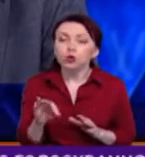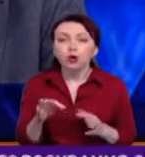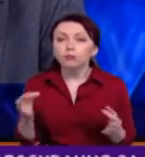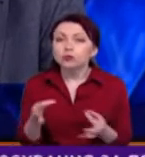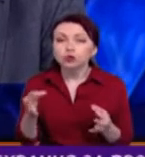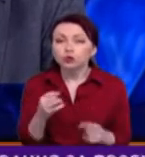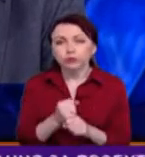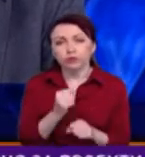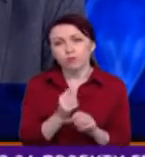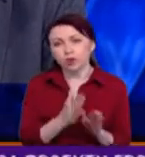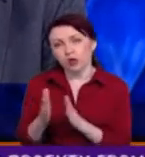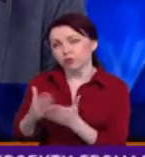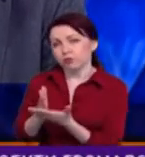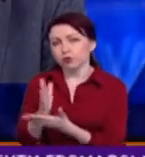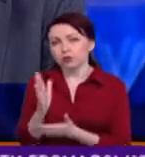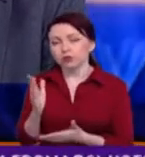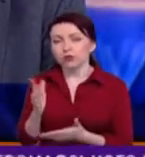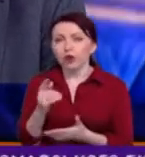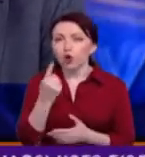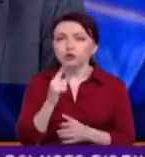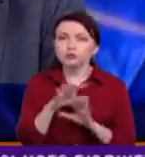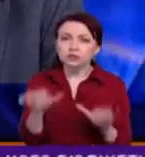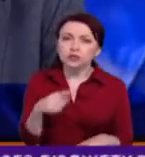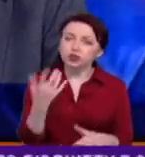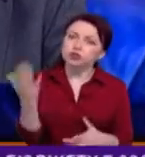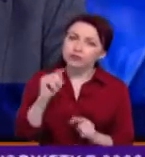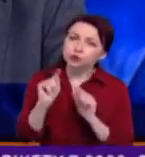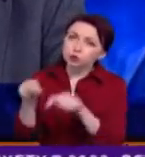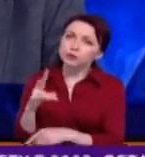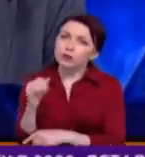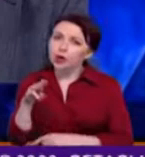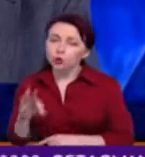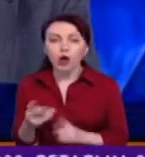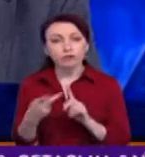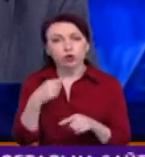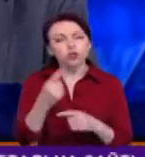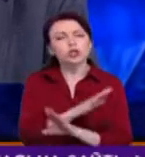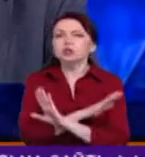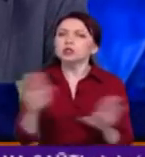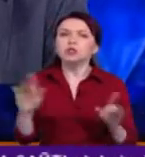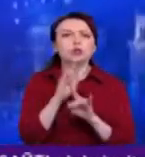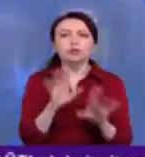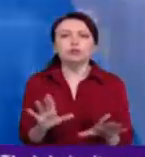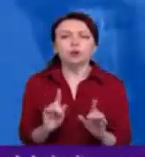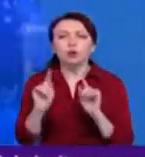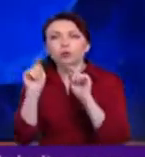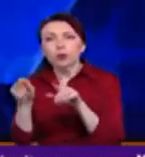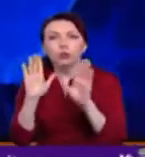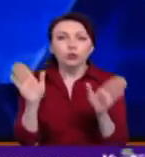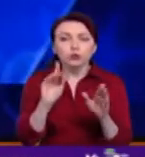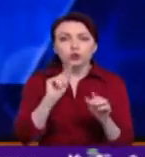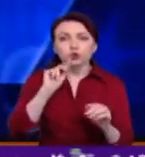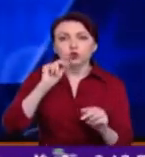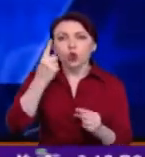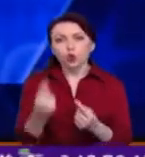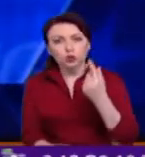послідовну політику. Коли один президент каже, що давайте вступимо в НАТО, а наступний каже, що давайте ні, не будемо вступати. І в нас так було